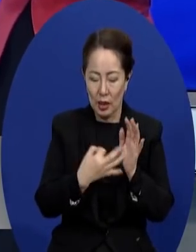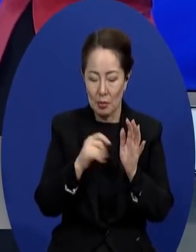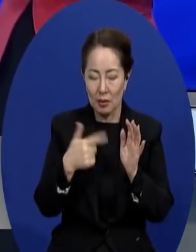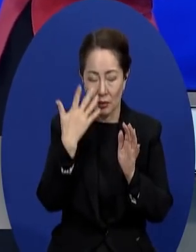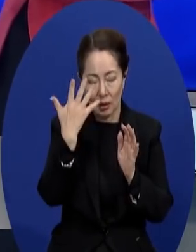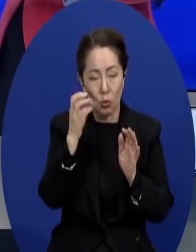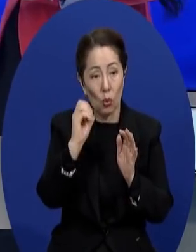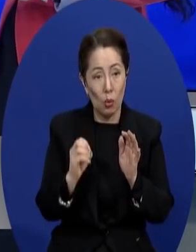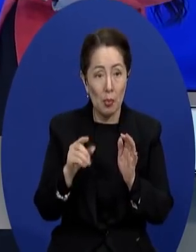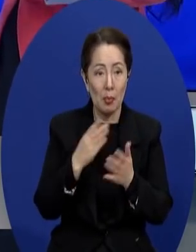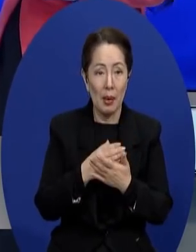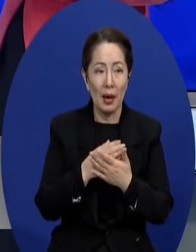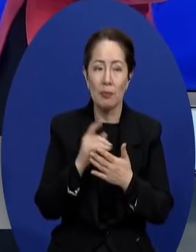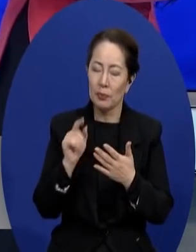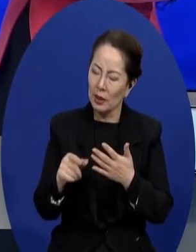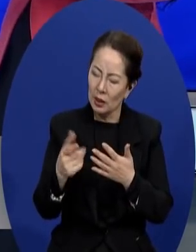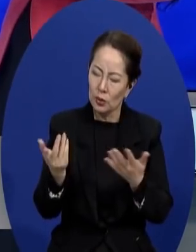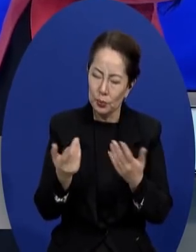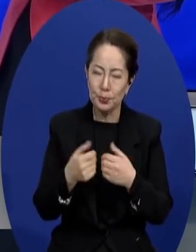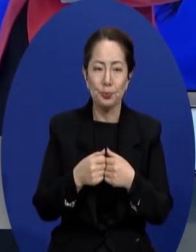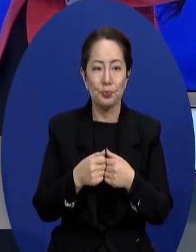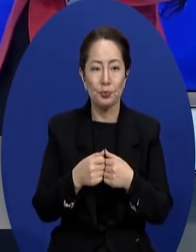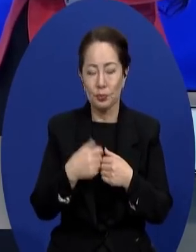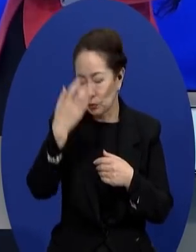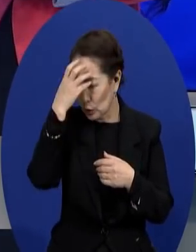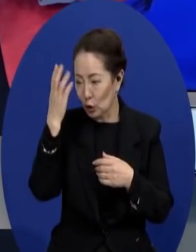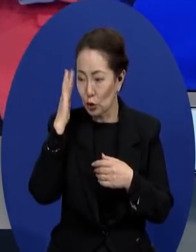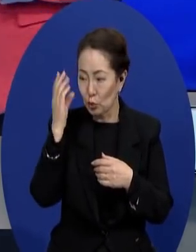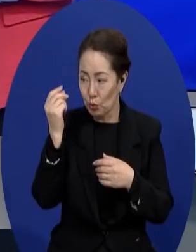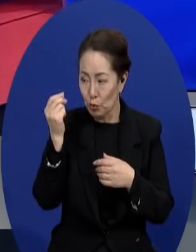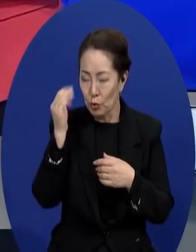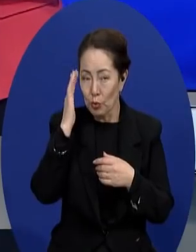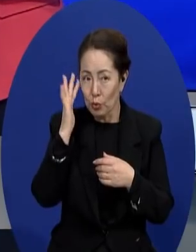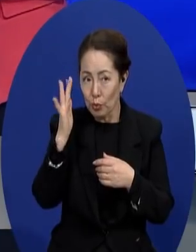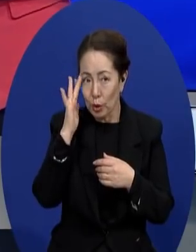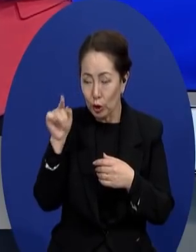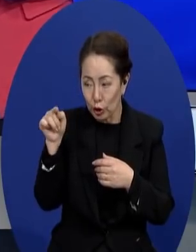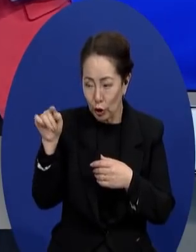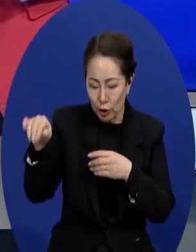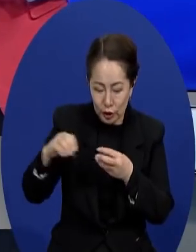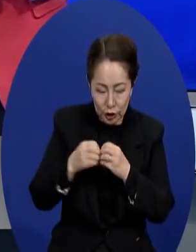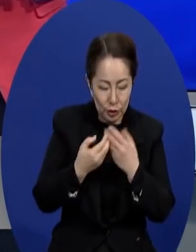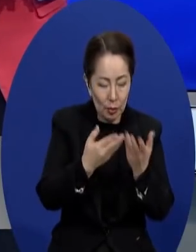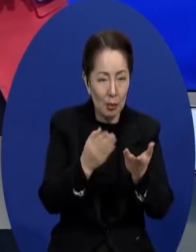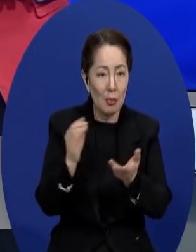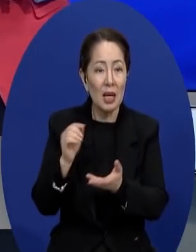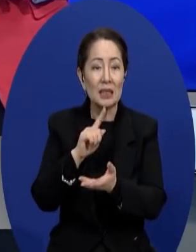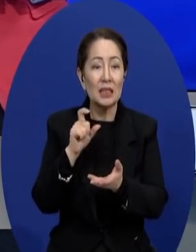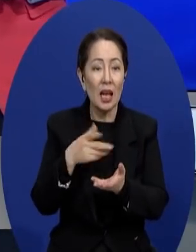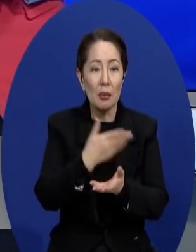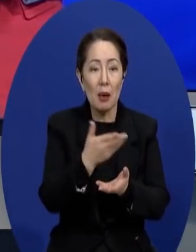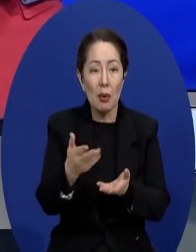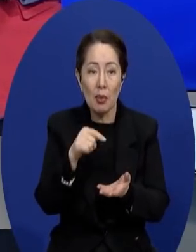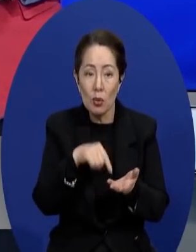За эдгээр одоо төрийн мөнгөний бодлогоор хэрэгжүүлсэн зээл олголт за ер нь яг одоо